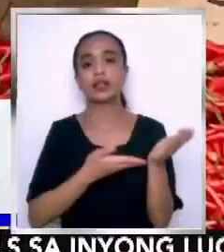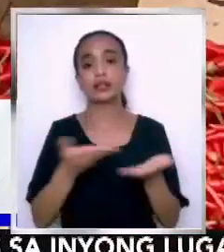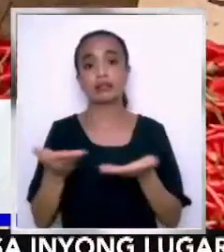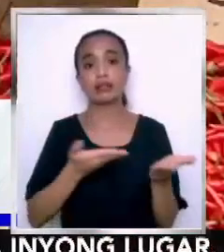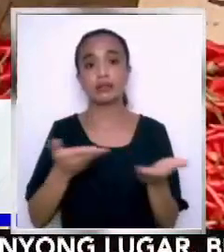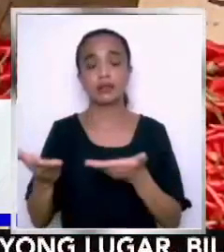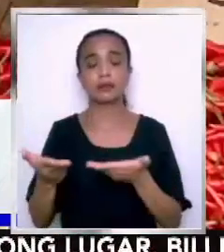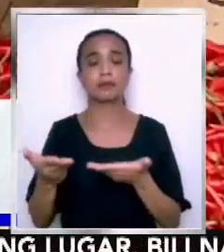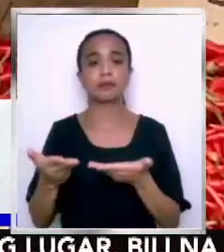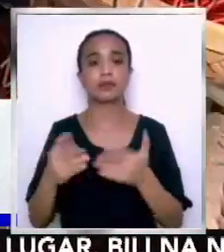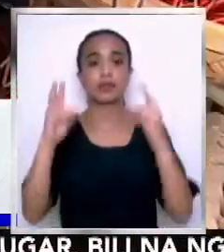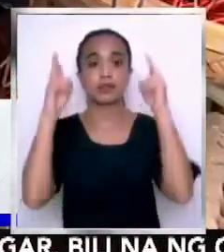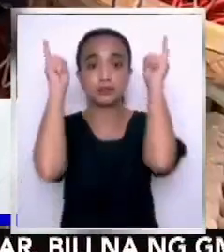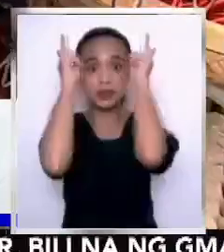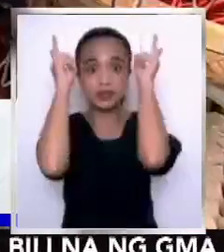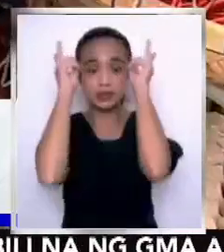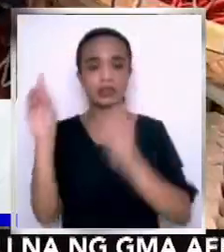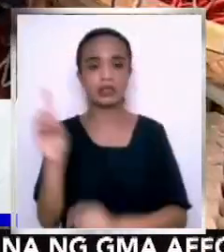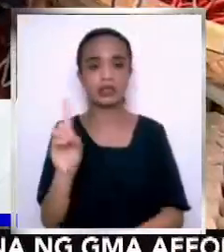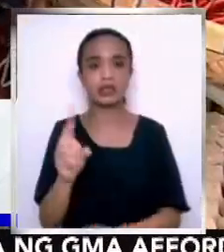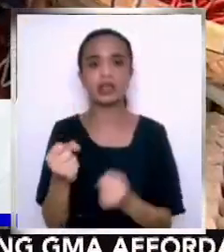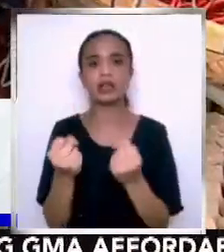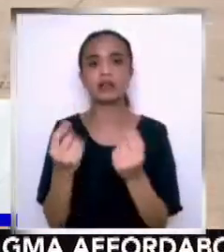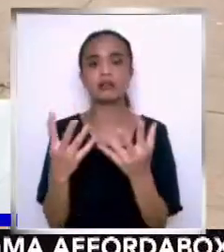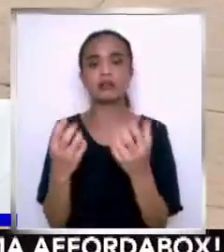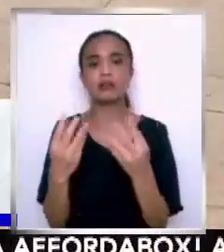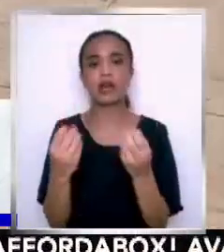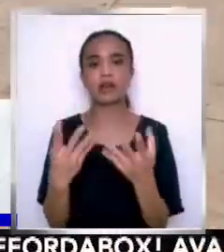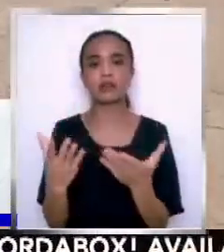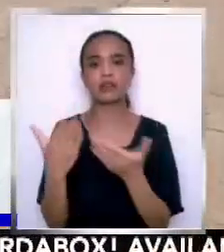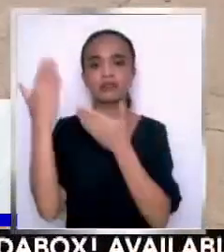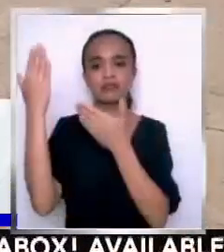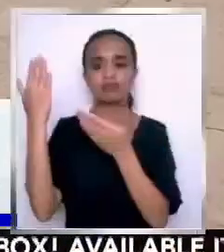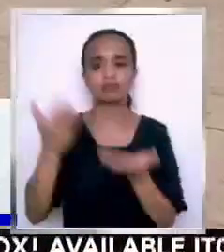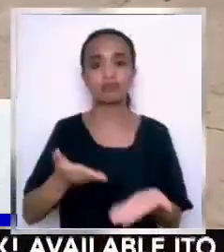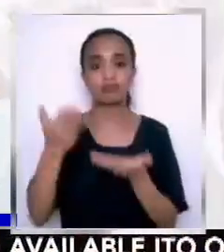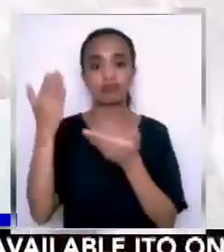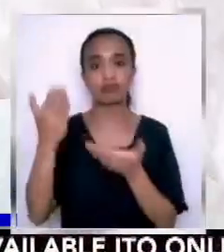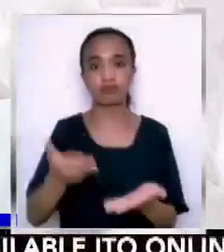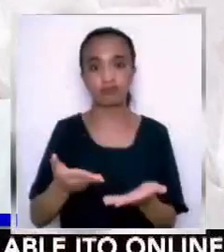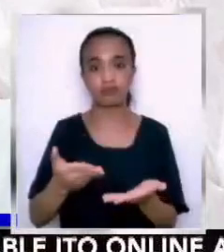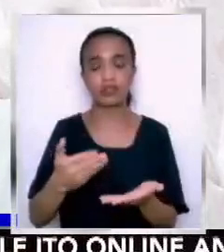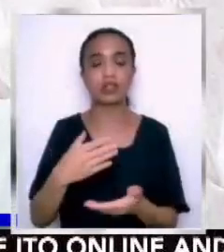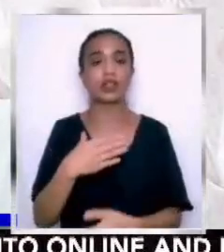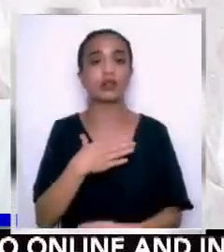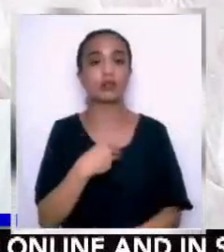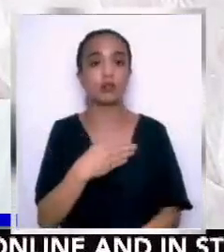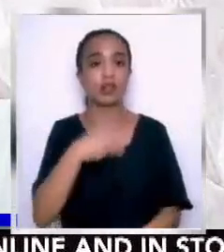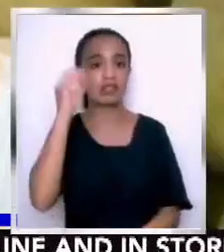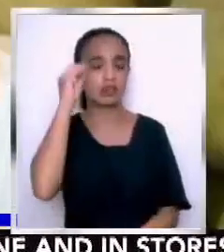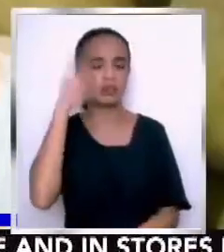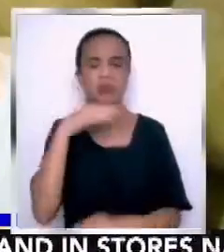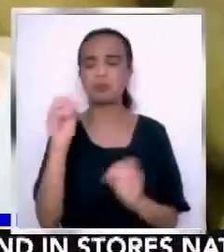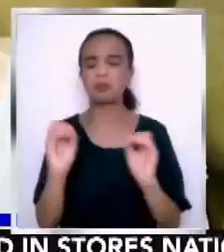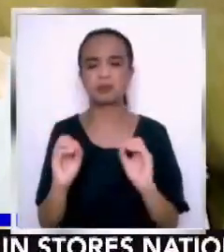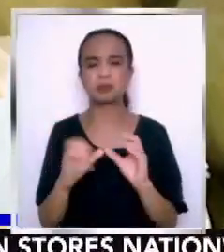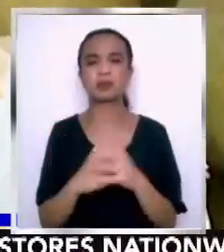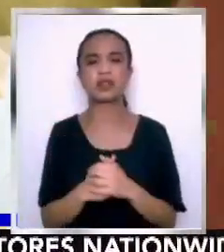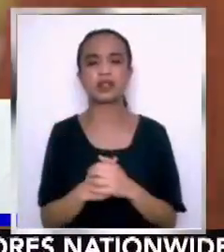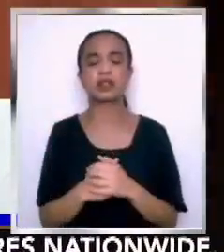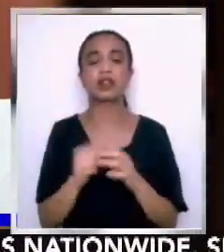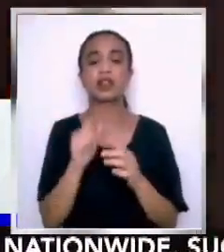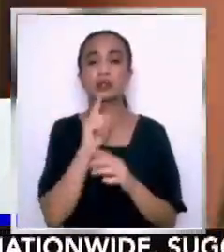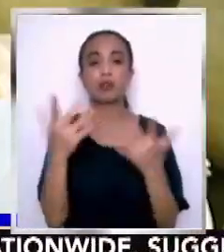araw na raw walang dumarating ang supply ng puting sibuyas. Dahil walang mabili sa bagsakan, base sa pag-iikot ng DA, wala ring mabiling